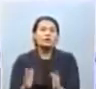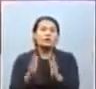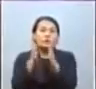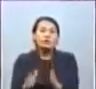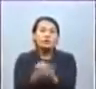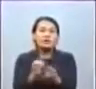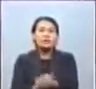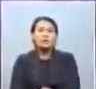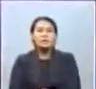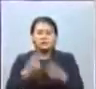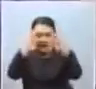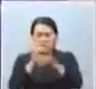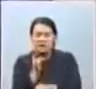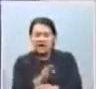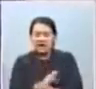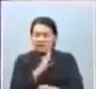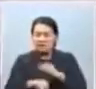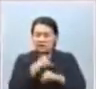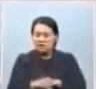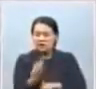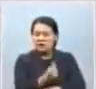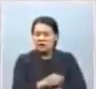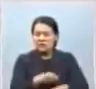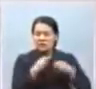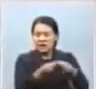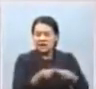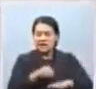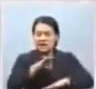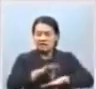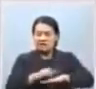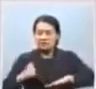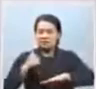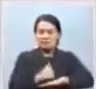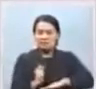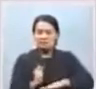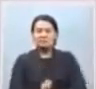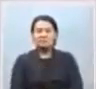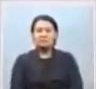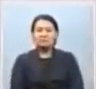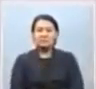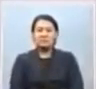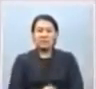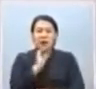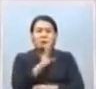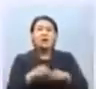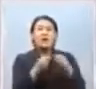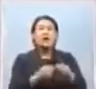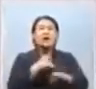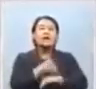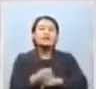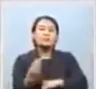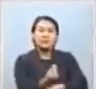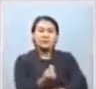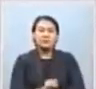ลยฮะแซวกลับบอกว่าแม้ถ้าจบเร็วกว่านี้จะตั้งให้เป็นอธิบดีเลยก็นายกก็บอกว่าขอให้เรียนจบเร็วๆแล้วกันนะ